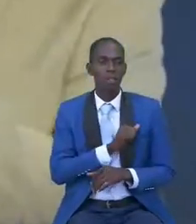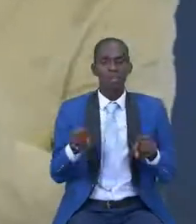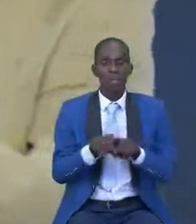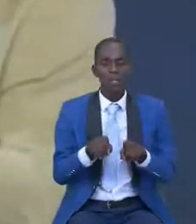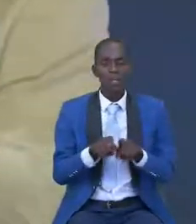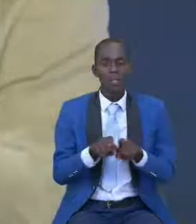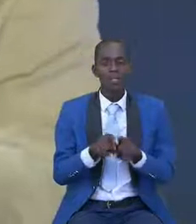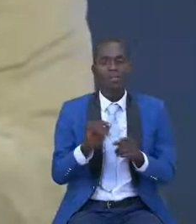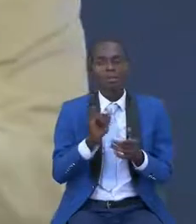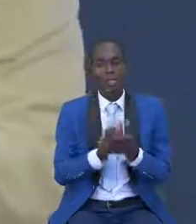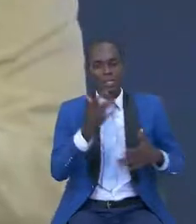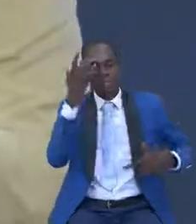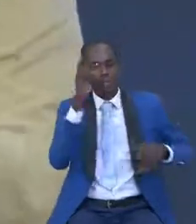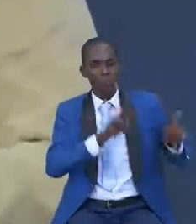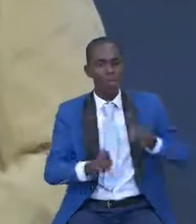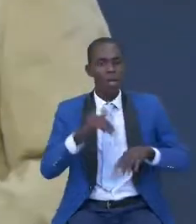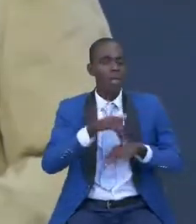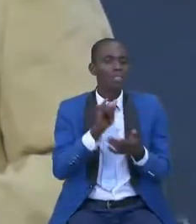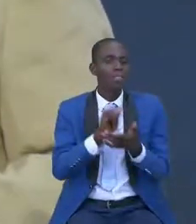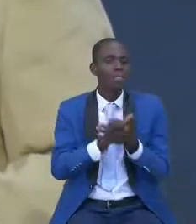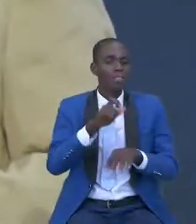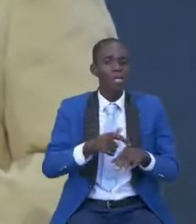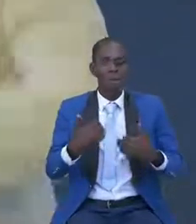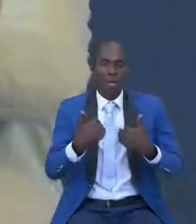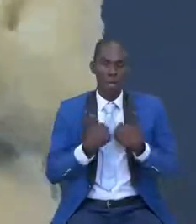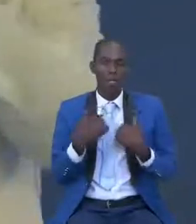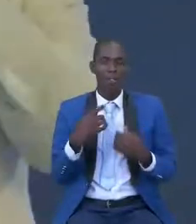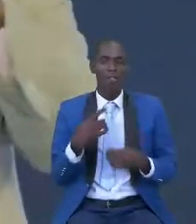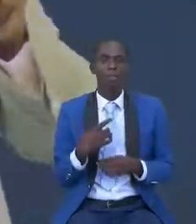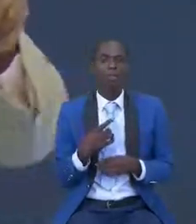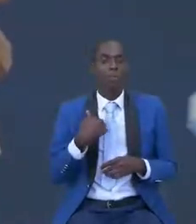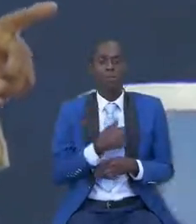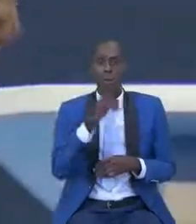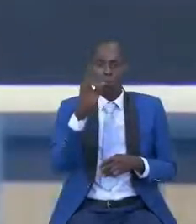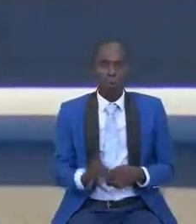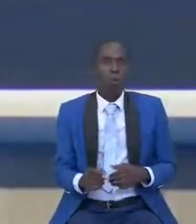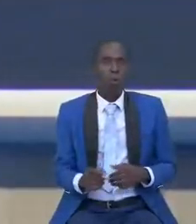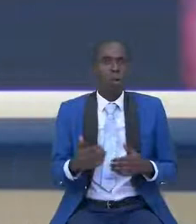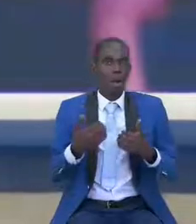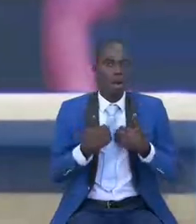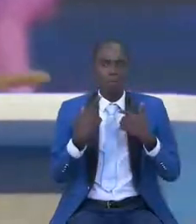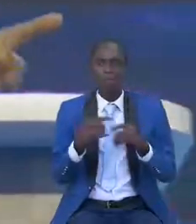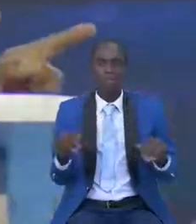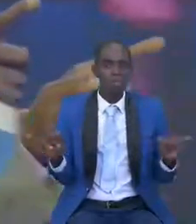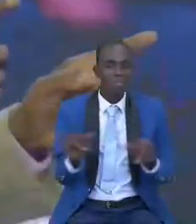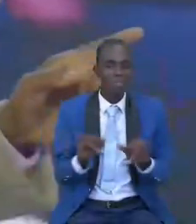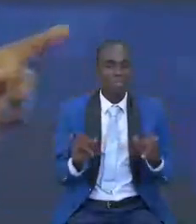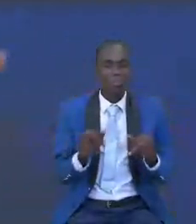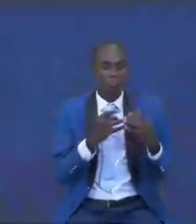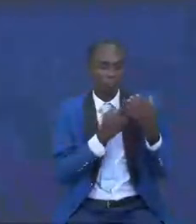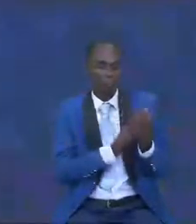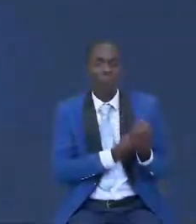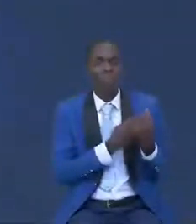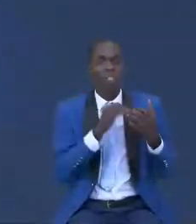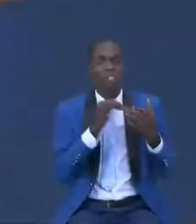avoir la même attitude que ces malades à l'époque avaient. Nous devons